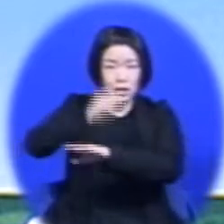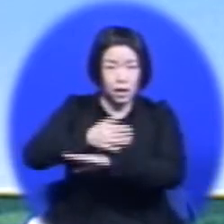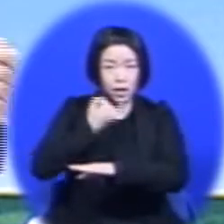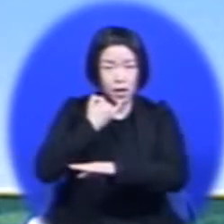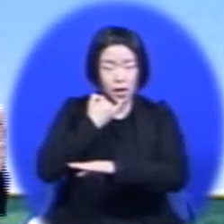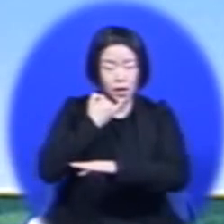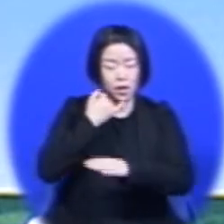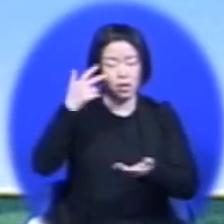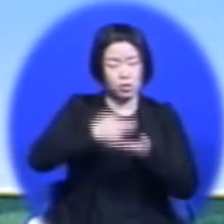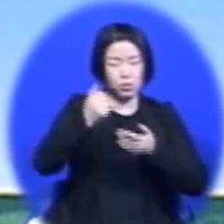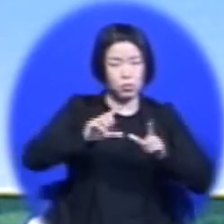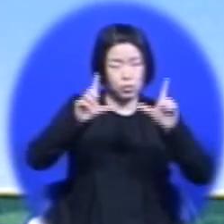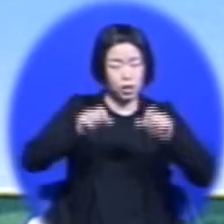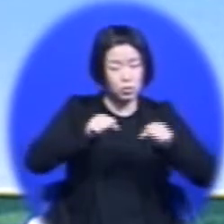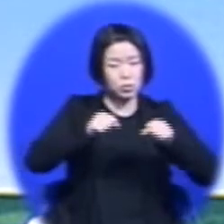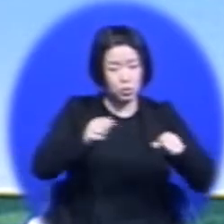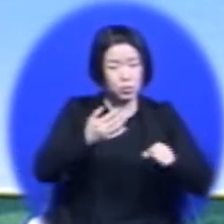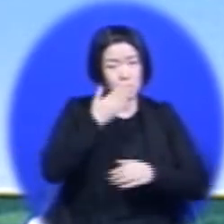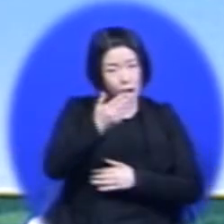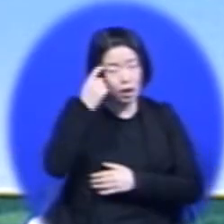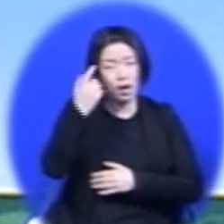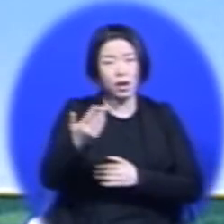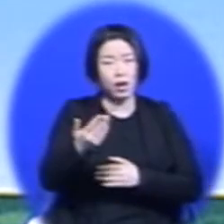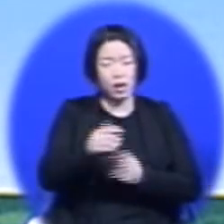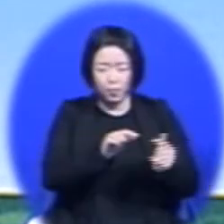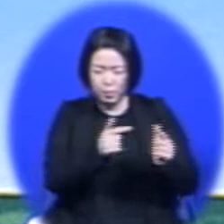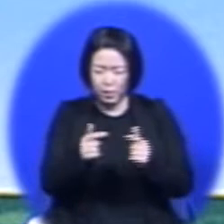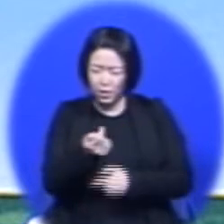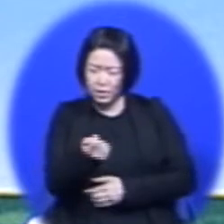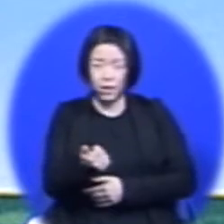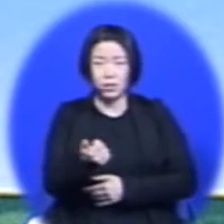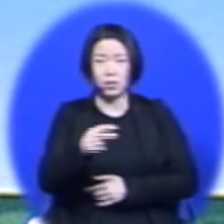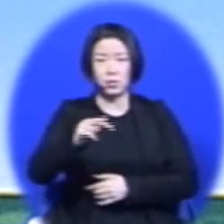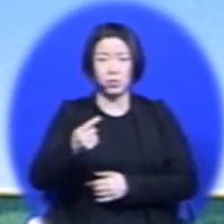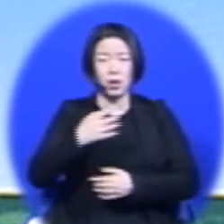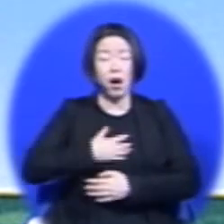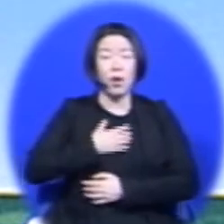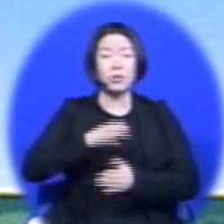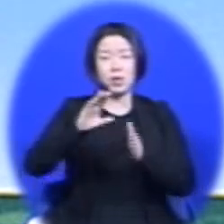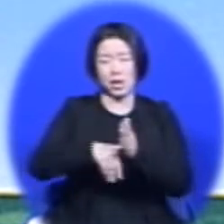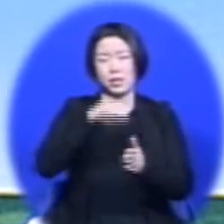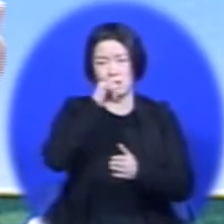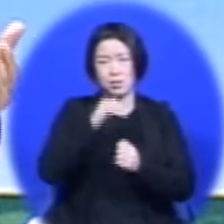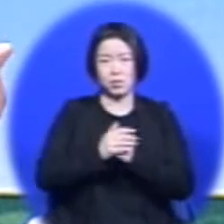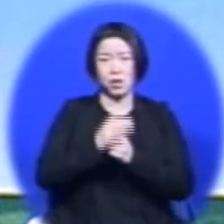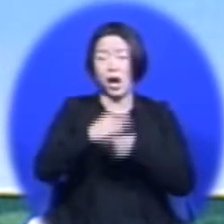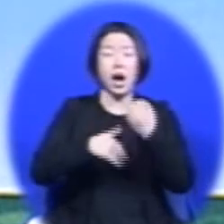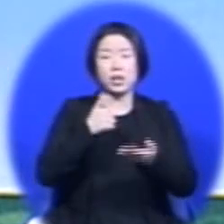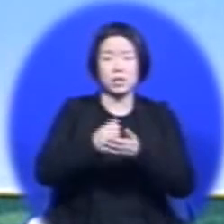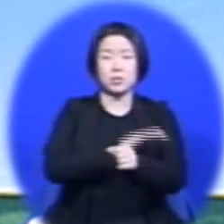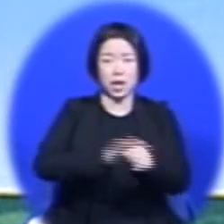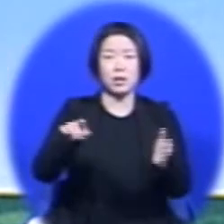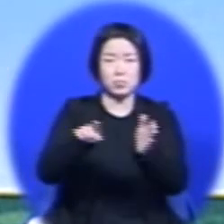주일에 청소해도 되나, 이런 것까지 걱정하던 때가 있었습니다. 하나님 잘 믿어보자는 생각이